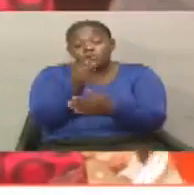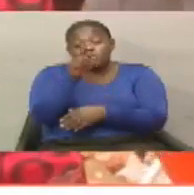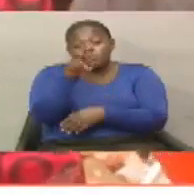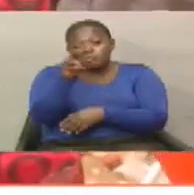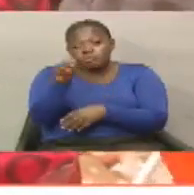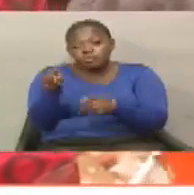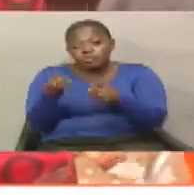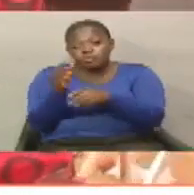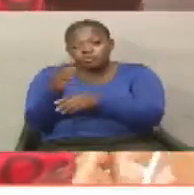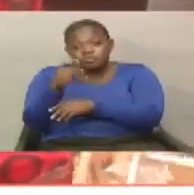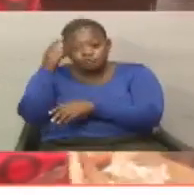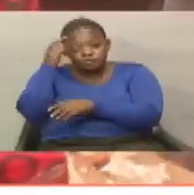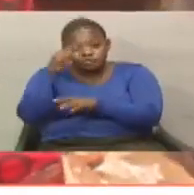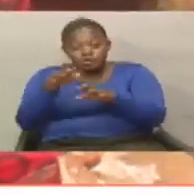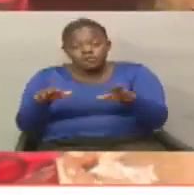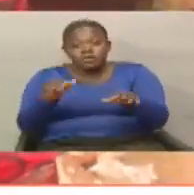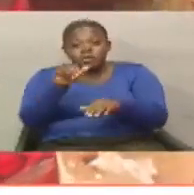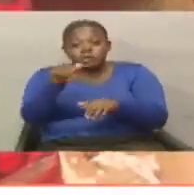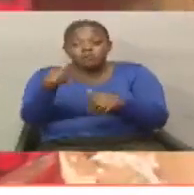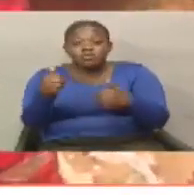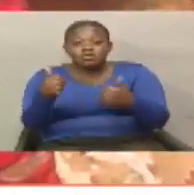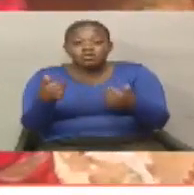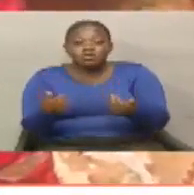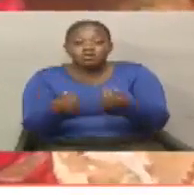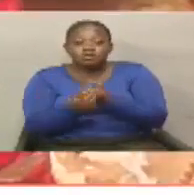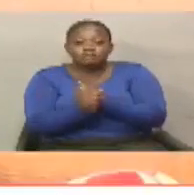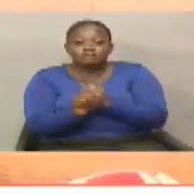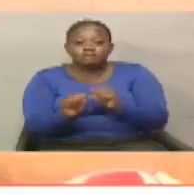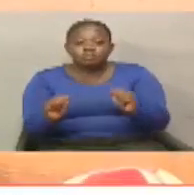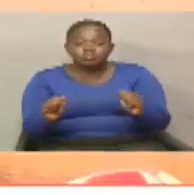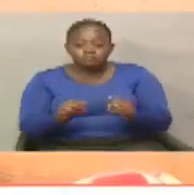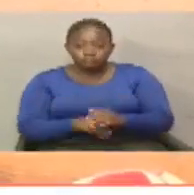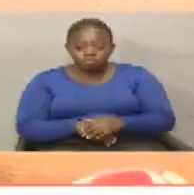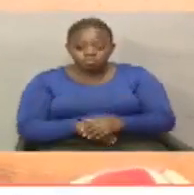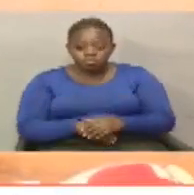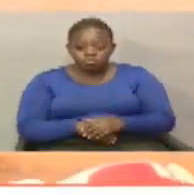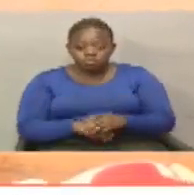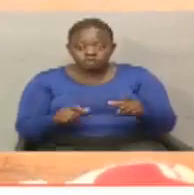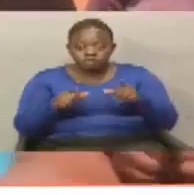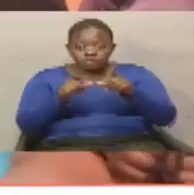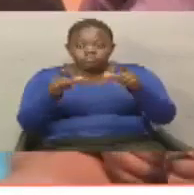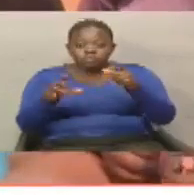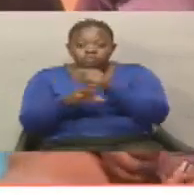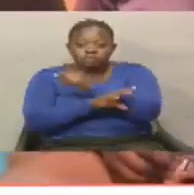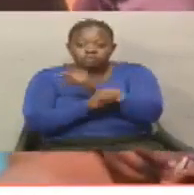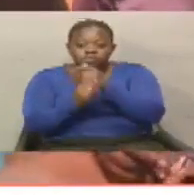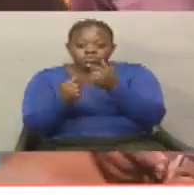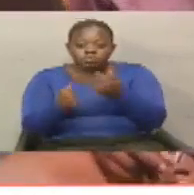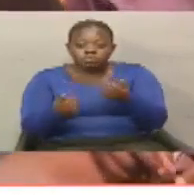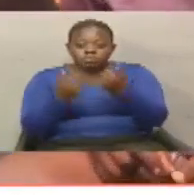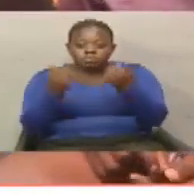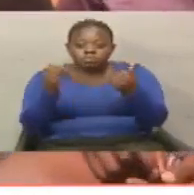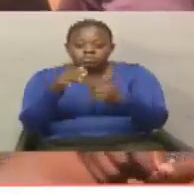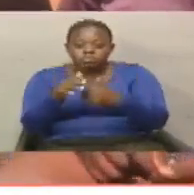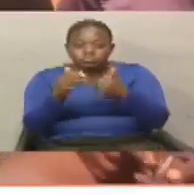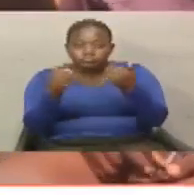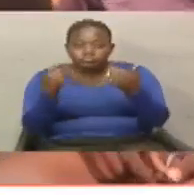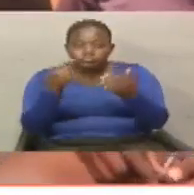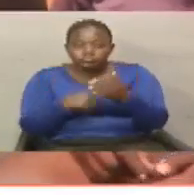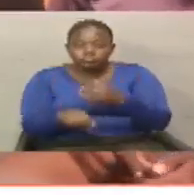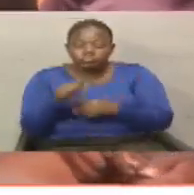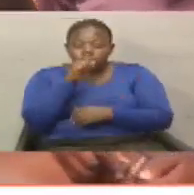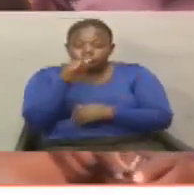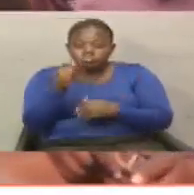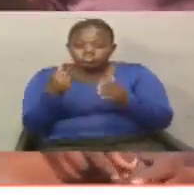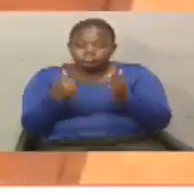ne minisita b'ettaka Judith Nabakuba n'abalala bamutaase n'ekyapa yakibba. Abaana be n'abazzukulu bagamba nti jjajja be talina